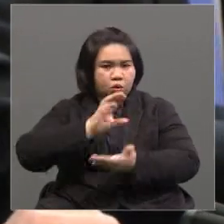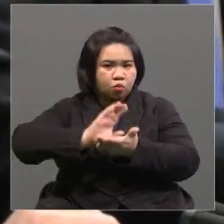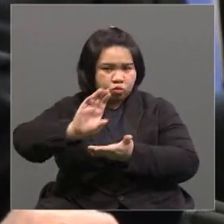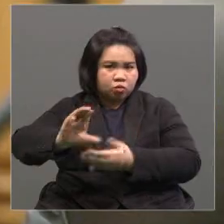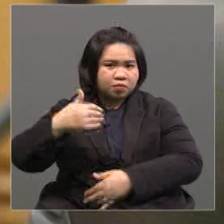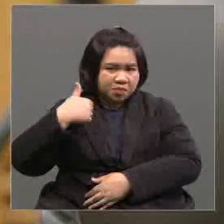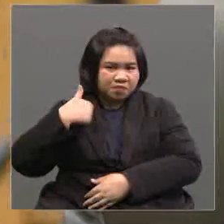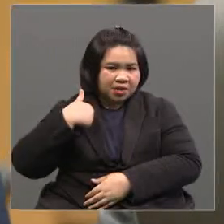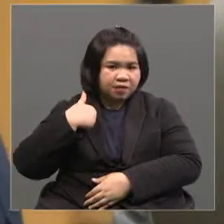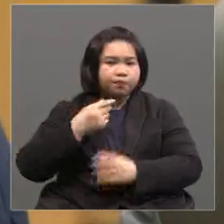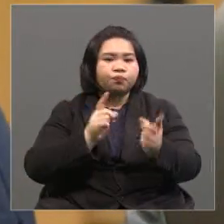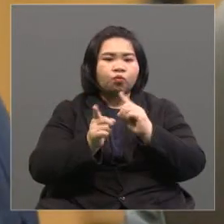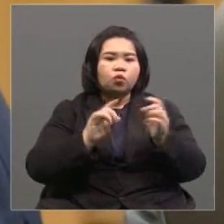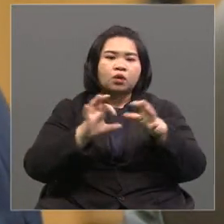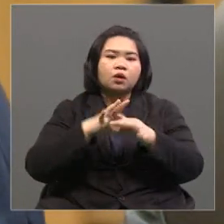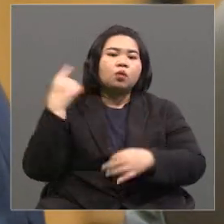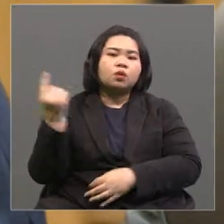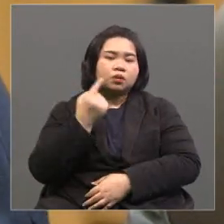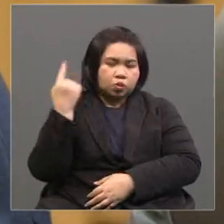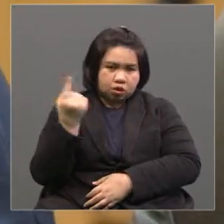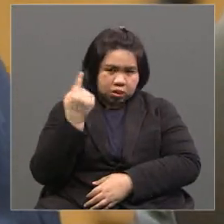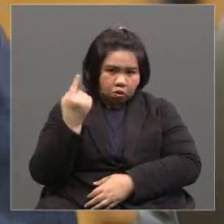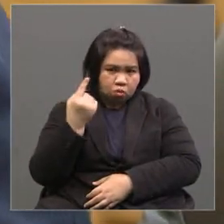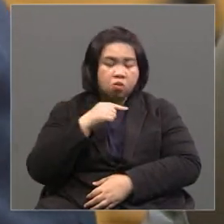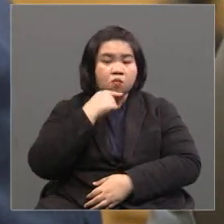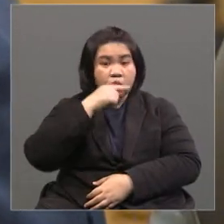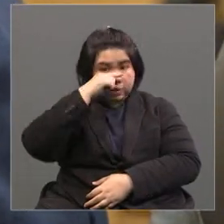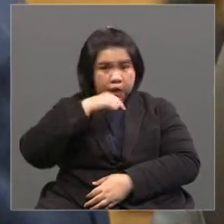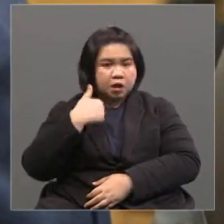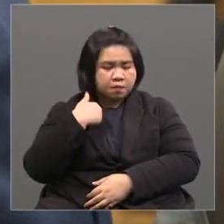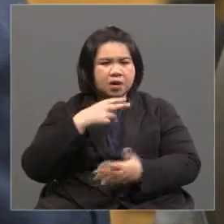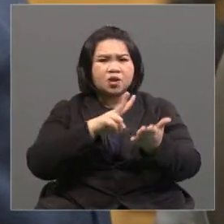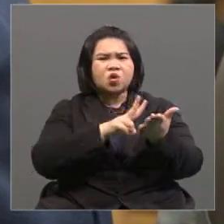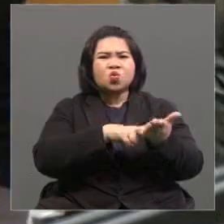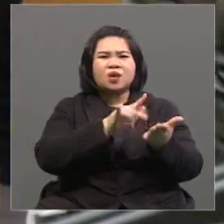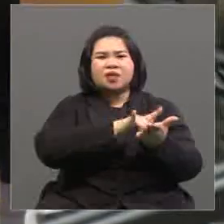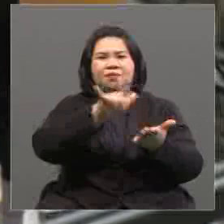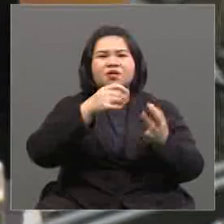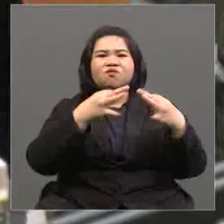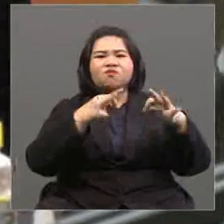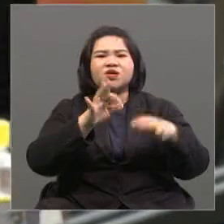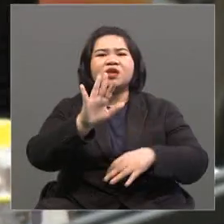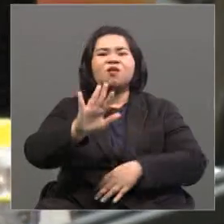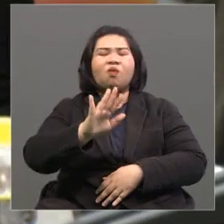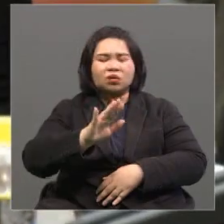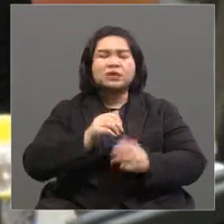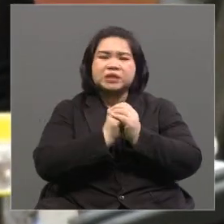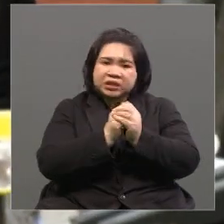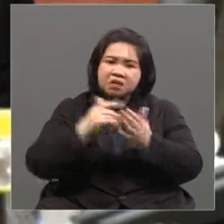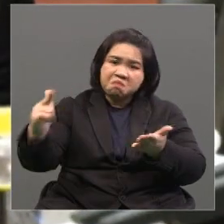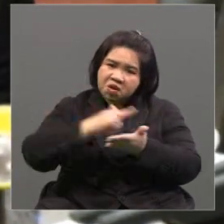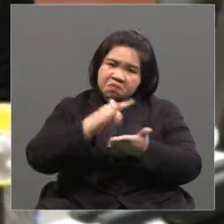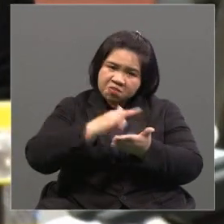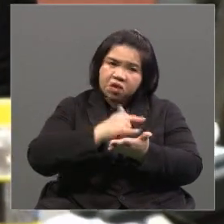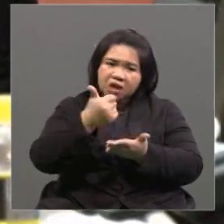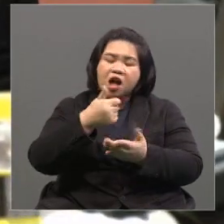ค่ะรวมถึงหารือทางด้านการท่องเที่ยวค่ะไทยเองได้ออกนโยบายวีซ่าฟรีชั่วคราวสำหรับชาวจีนด้วยเป็นการส่งเสริมการ